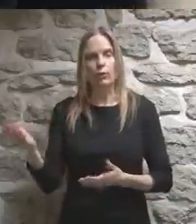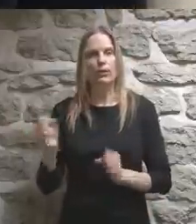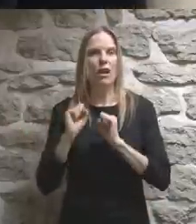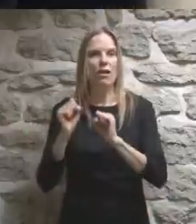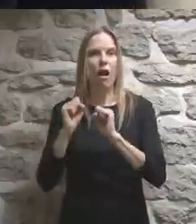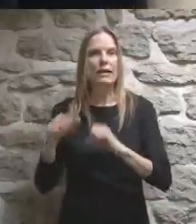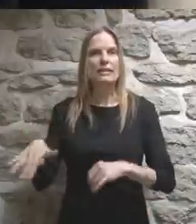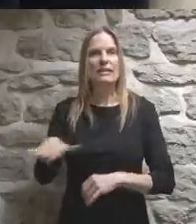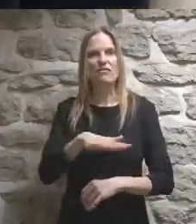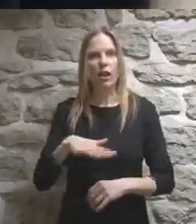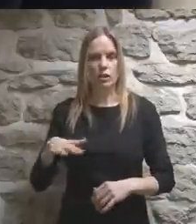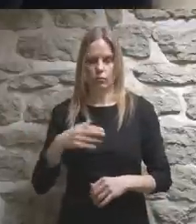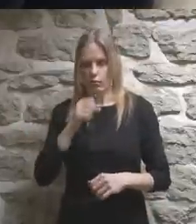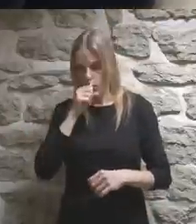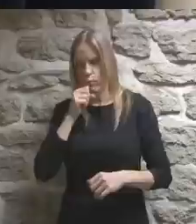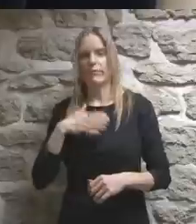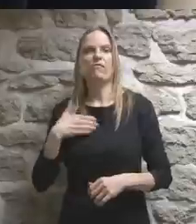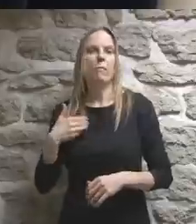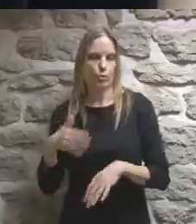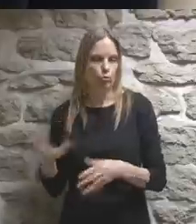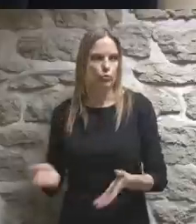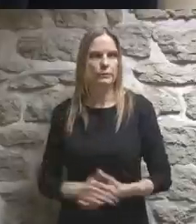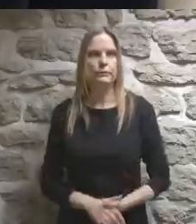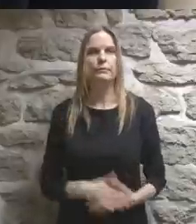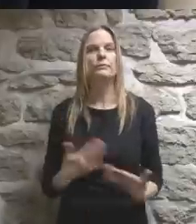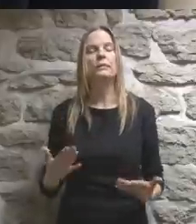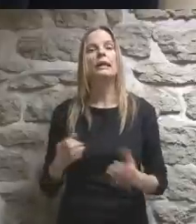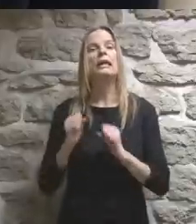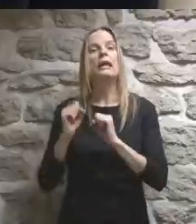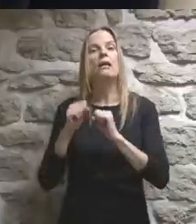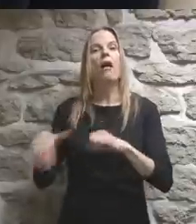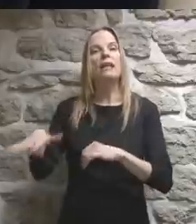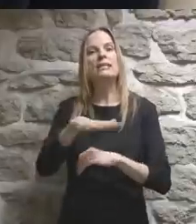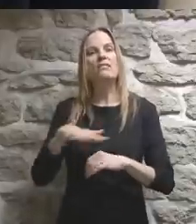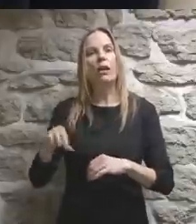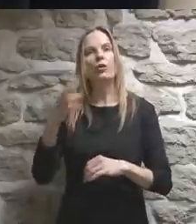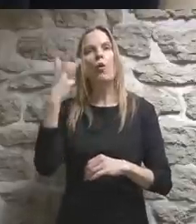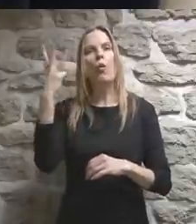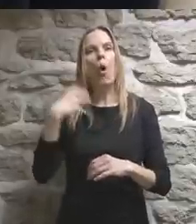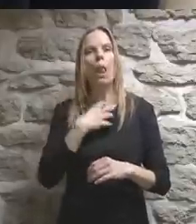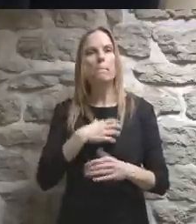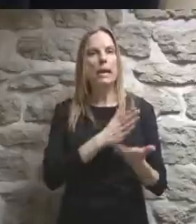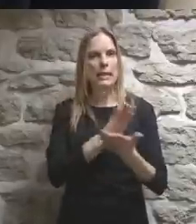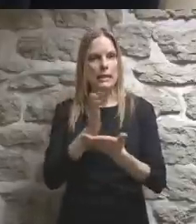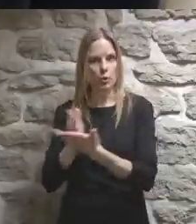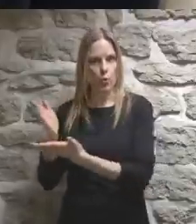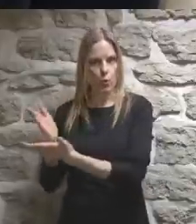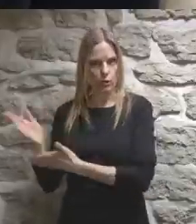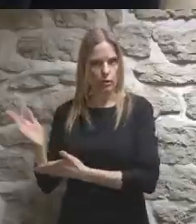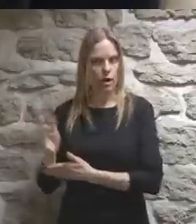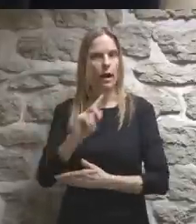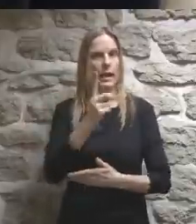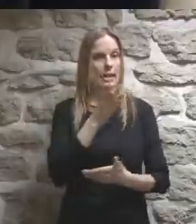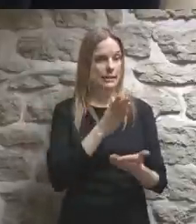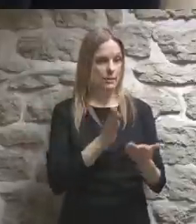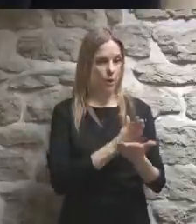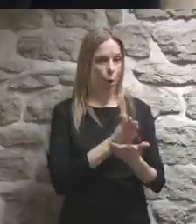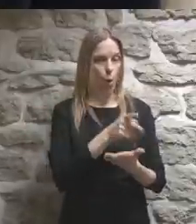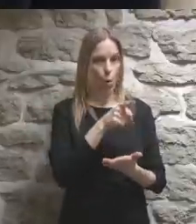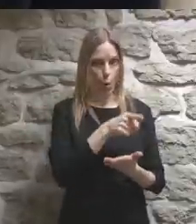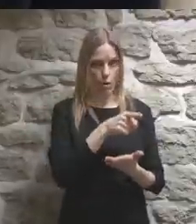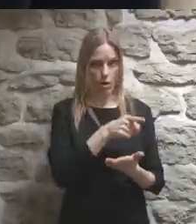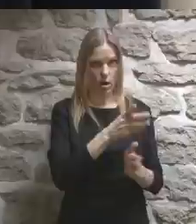kaitsevaldkond töötab siis põhiliselt kolmes põhisuunas. Esimene on siis olukorra teadlikkus,